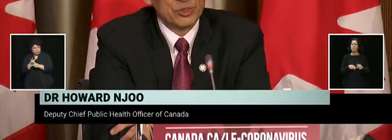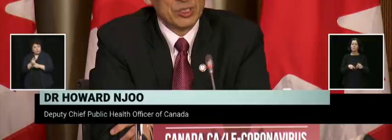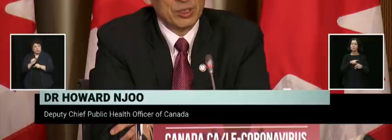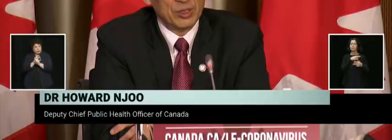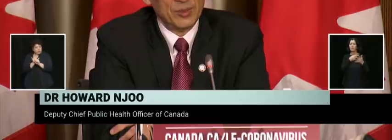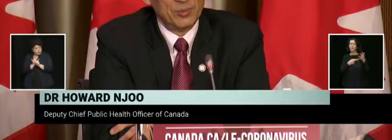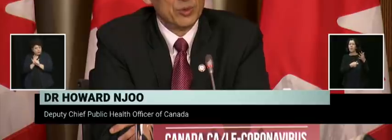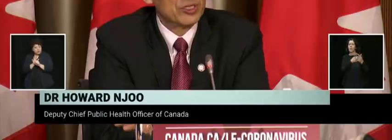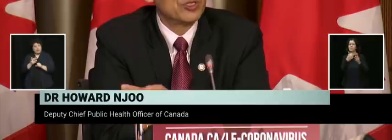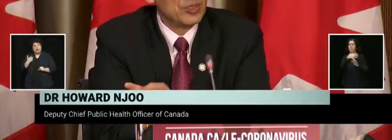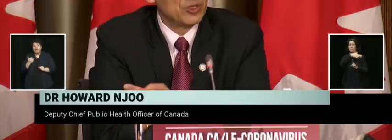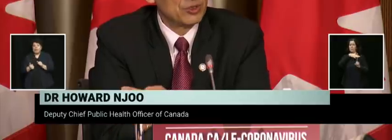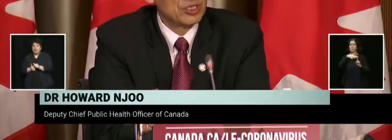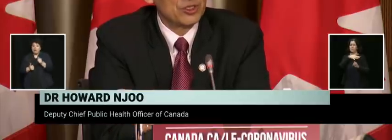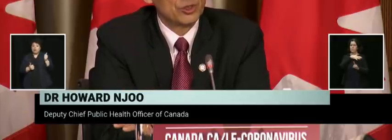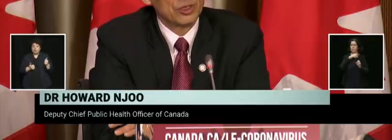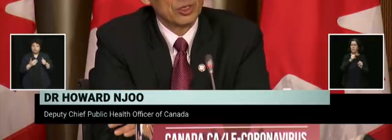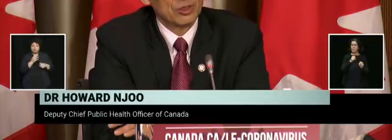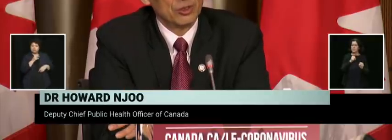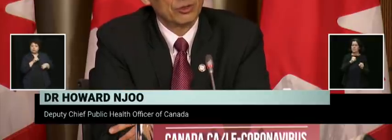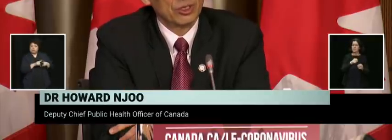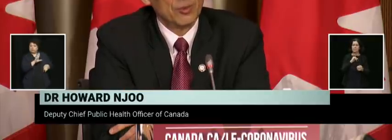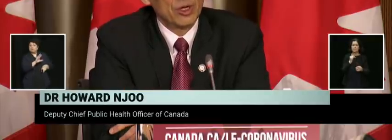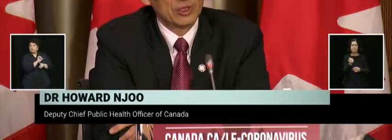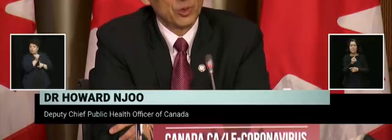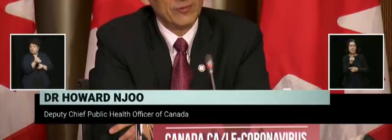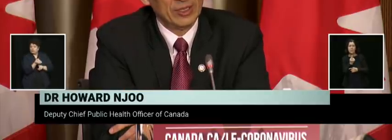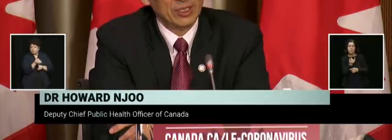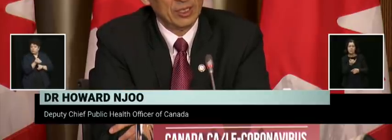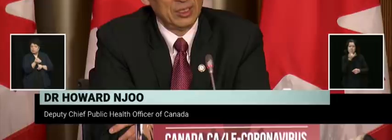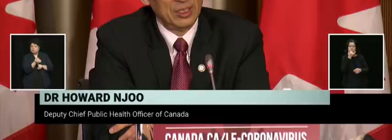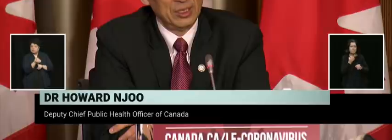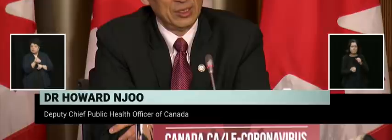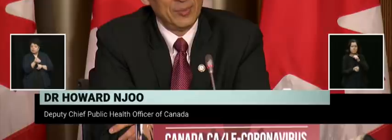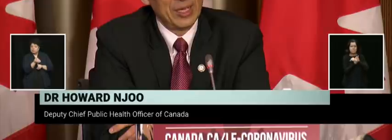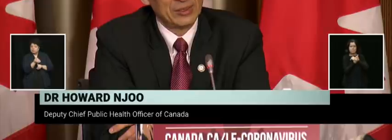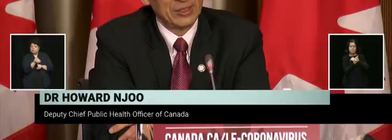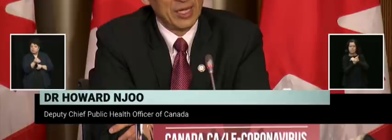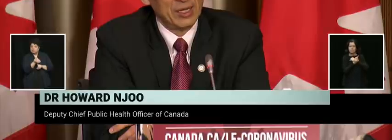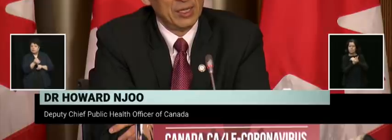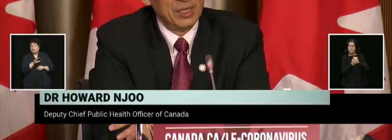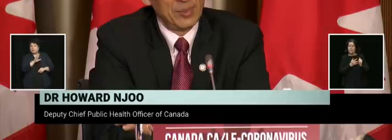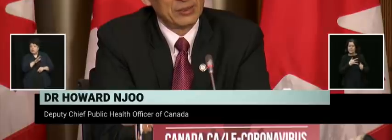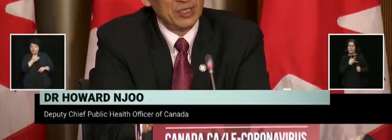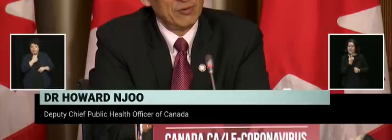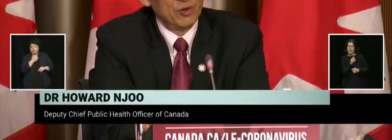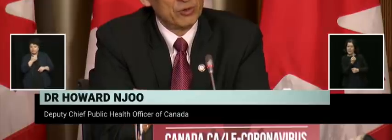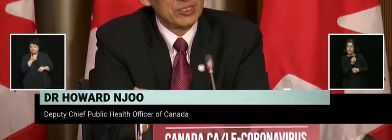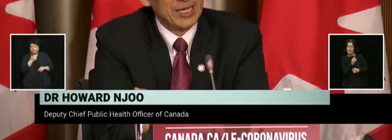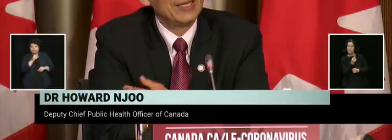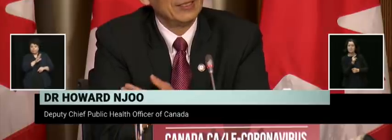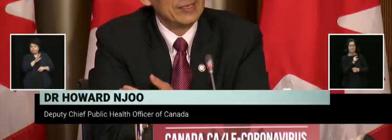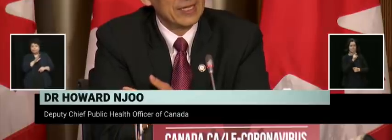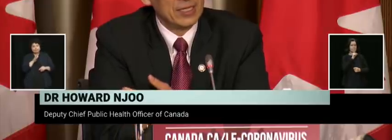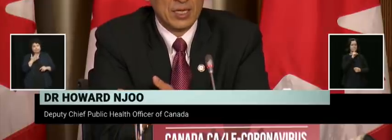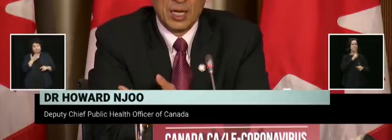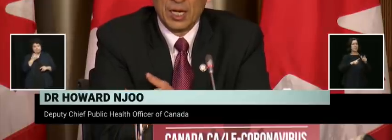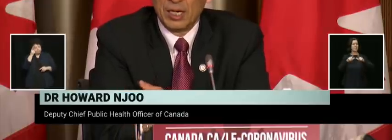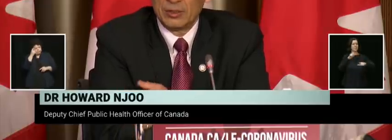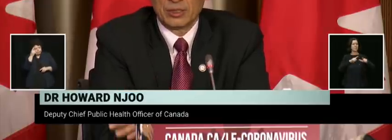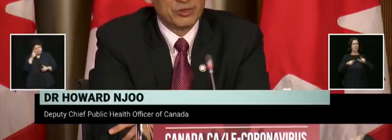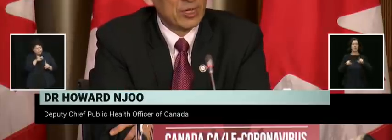quelque chose comme un peu suspicieux, c'est sûr que notre laboratoire avec les partenaires vont aussi